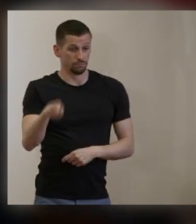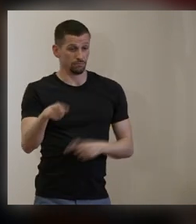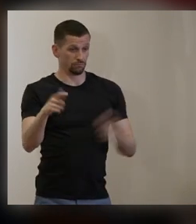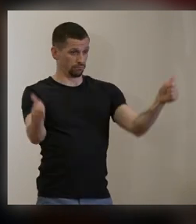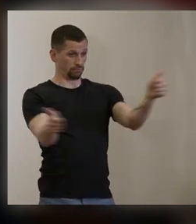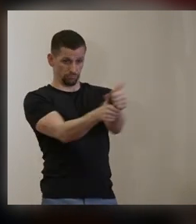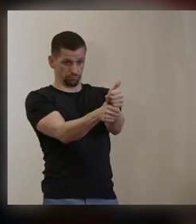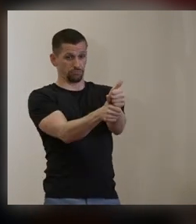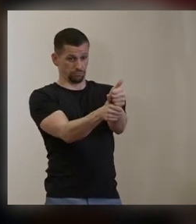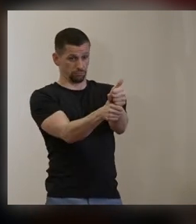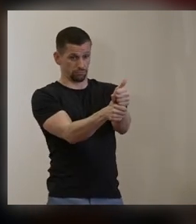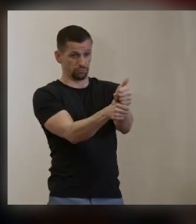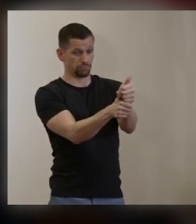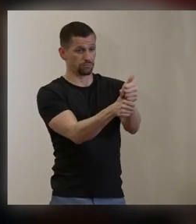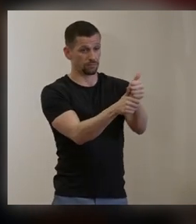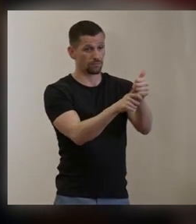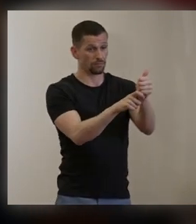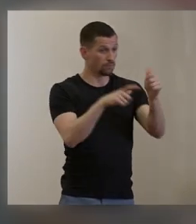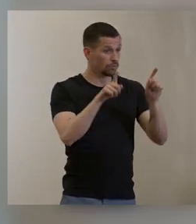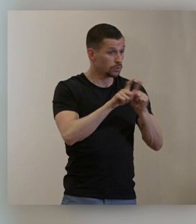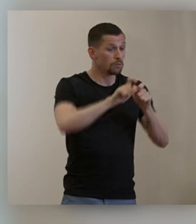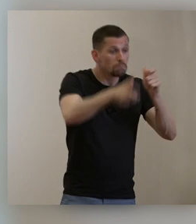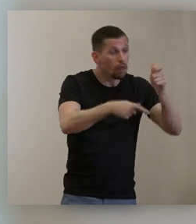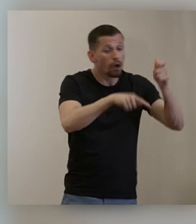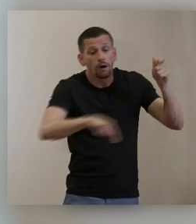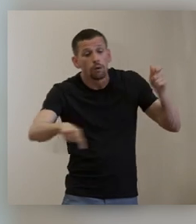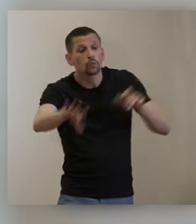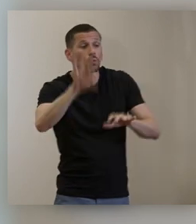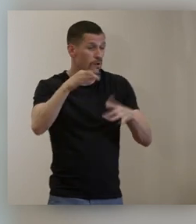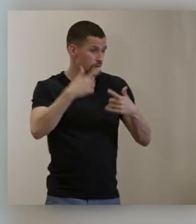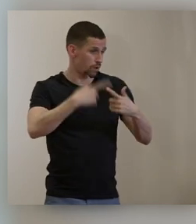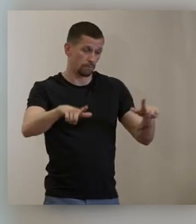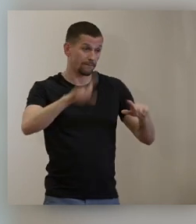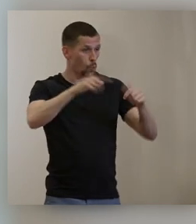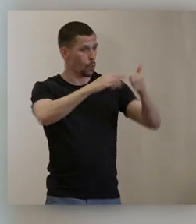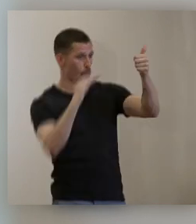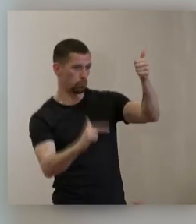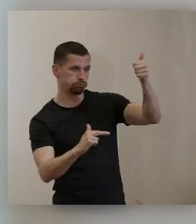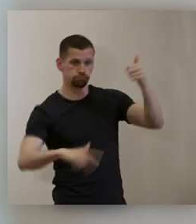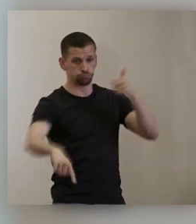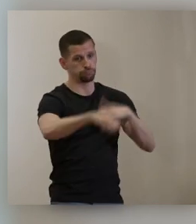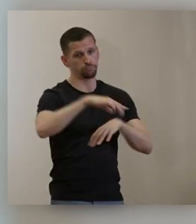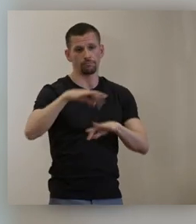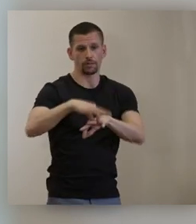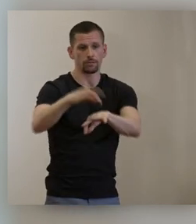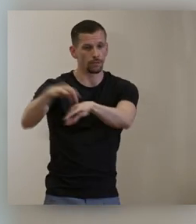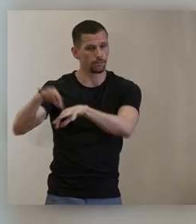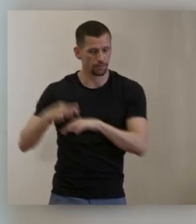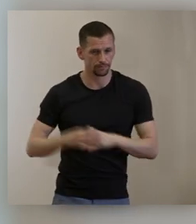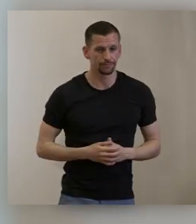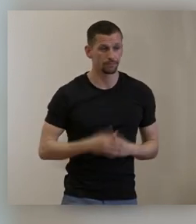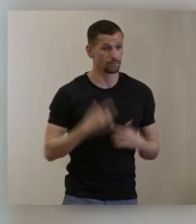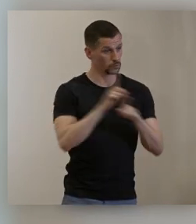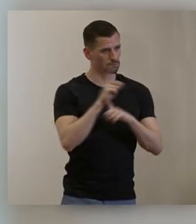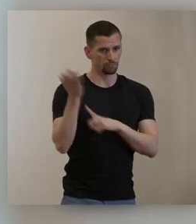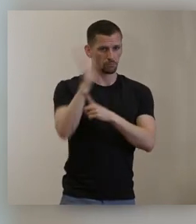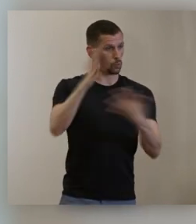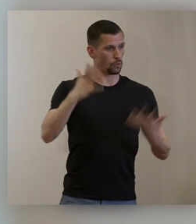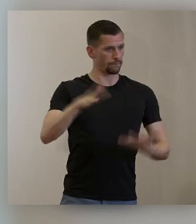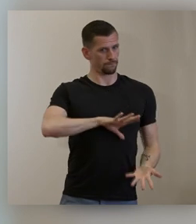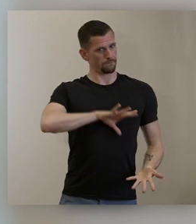Debré, d'être issu d'un couple marié. Le parrain est un domestique inférieur et la marraine est la vierge. Et